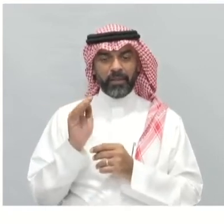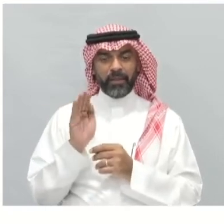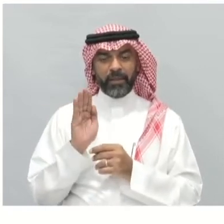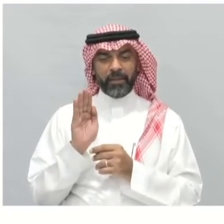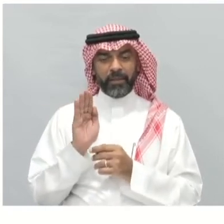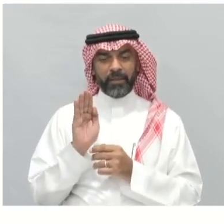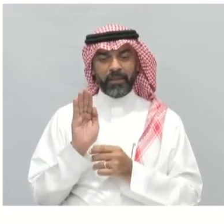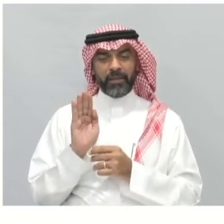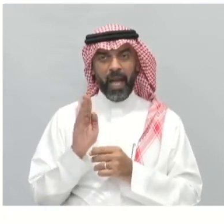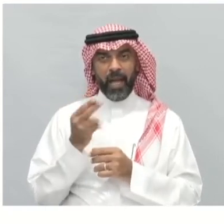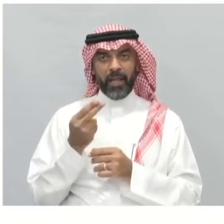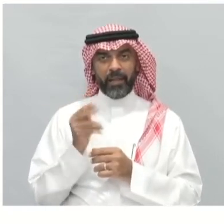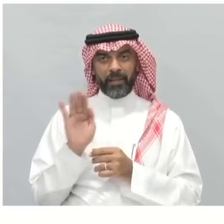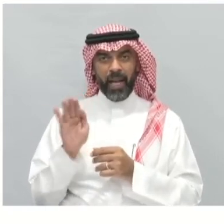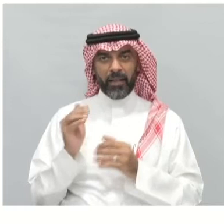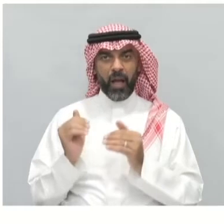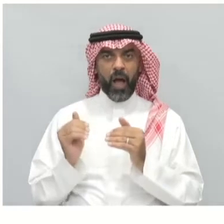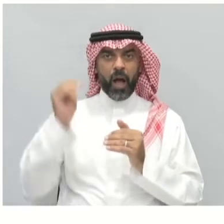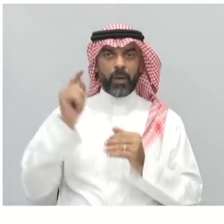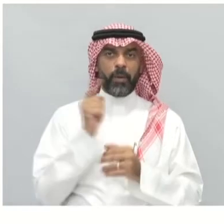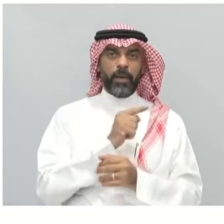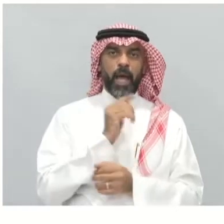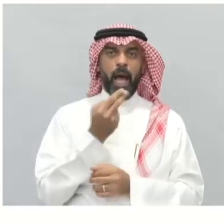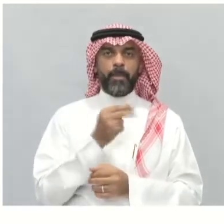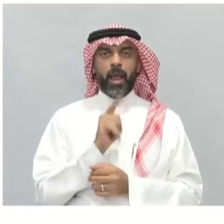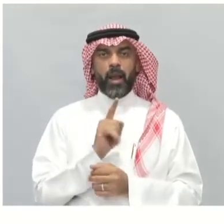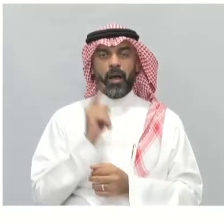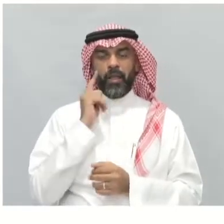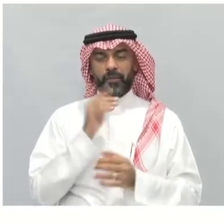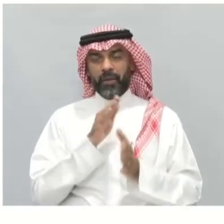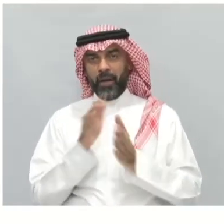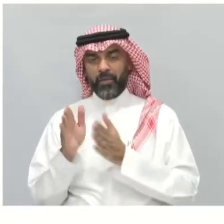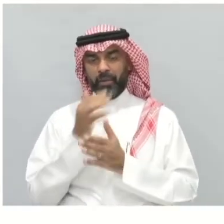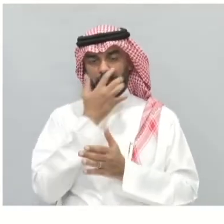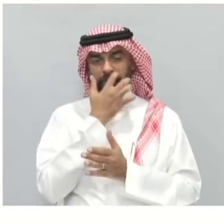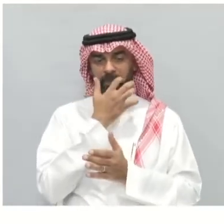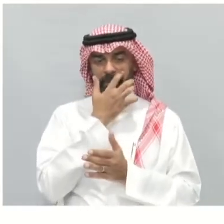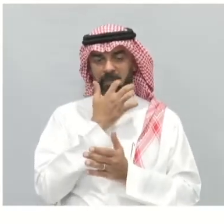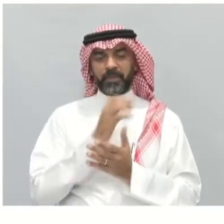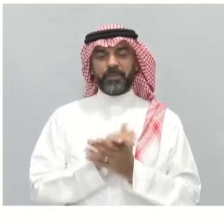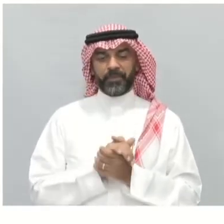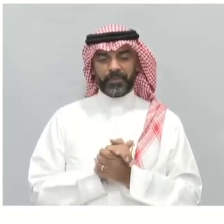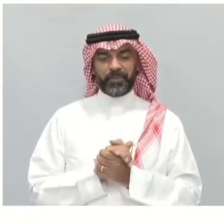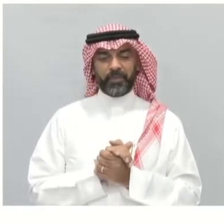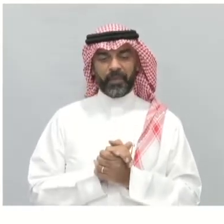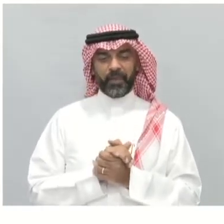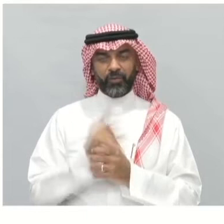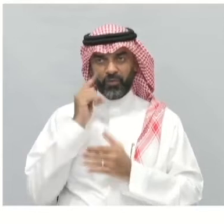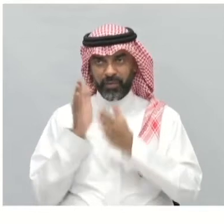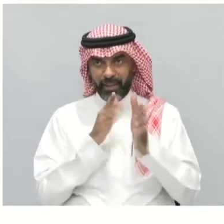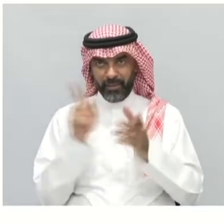لكن سعد اكبر منه عبد الله اذا اللحظه الان